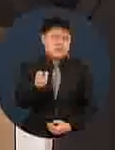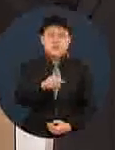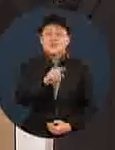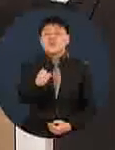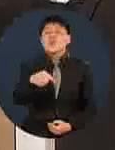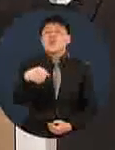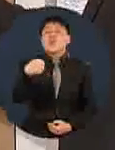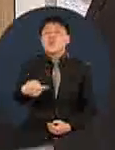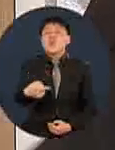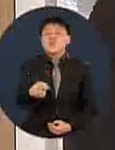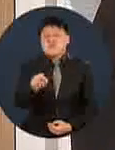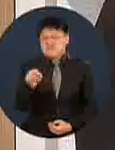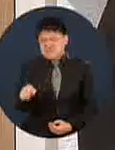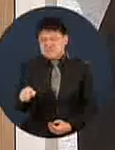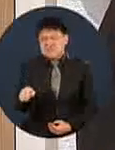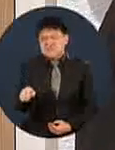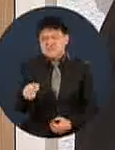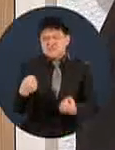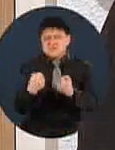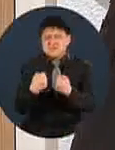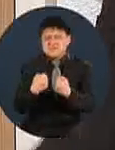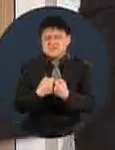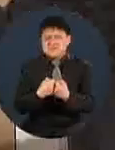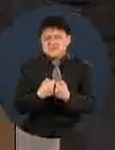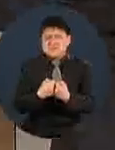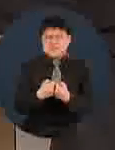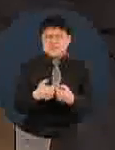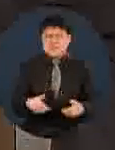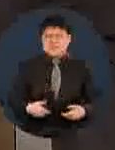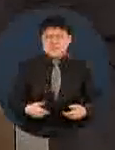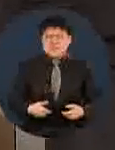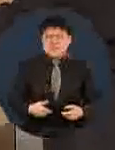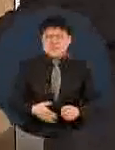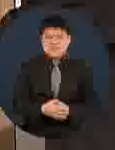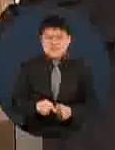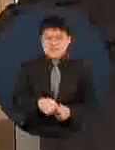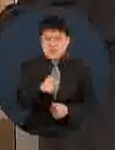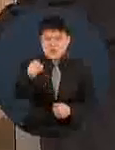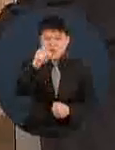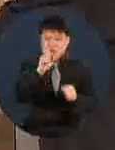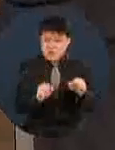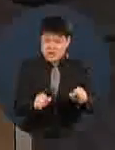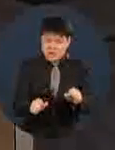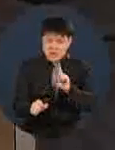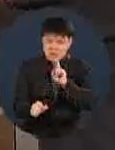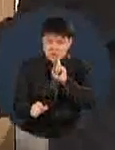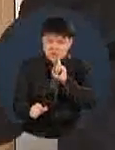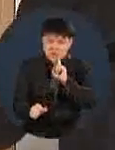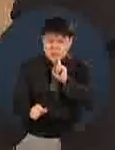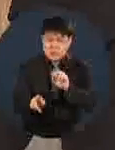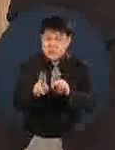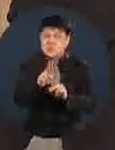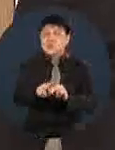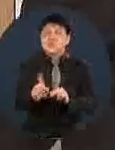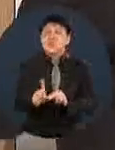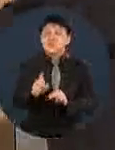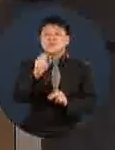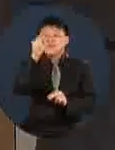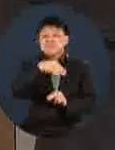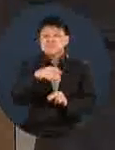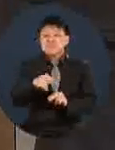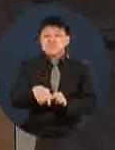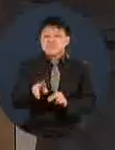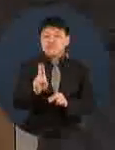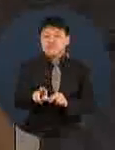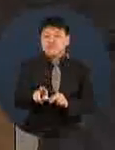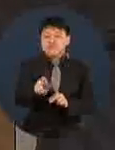뛰어들어가서 강력하게 전투를 벌일 자리였다는 얘기죠. 이 모양은 뛰어나와서 살아있기 때문에 이런 자리는 그냥 그야말로 이렇게